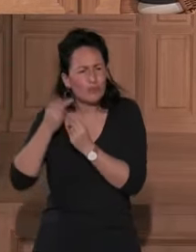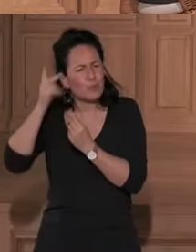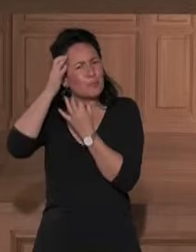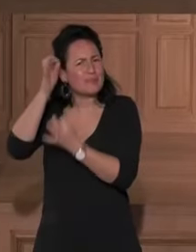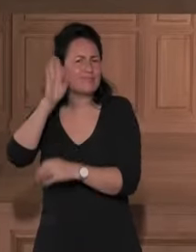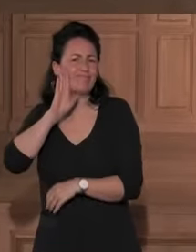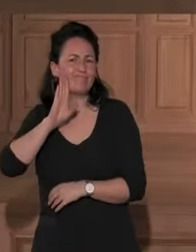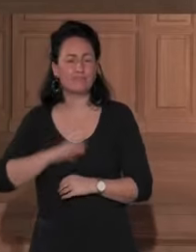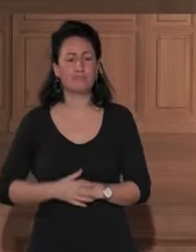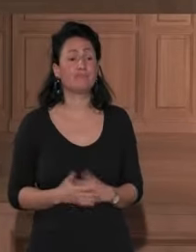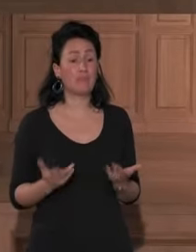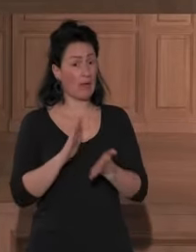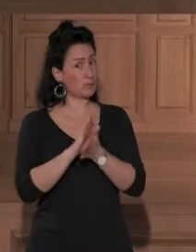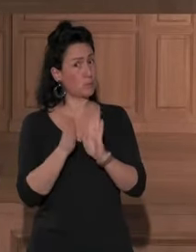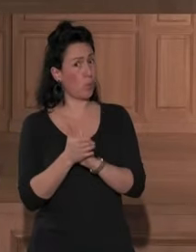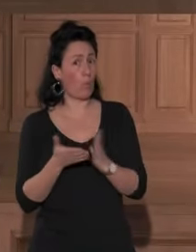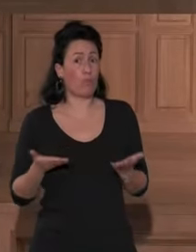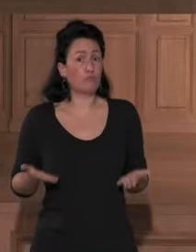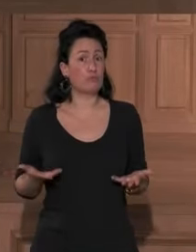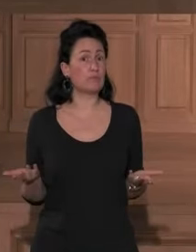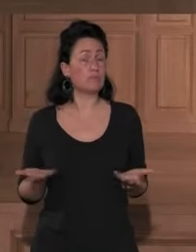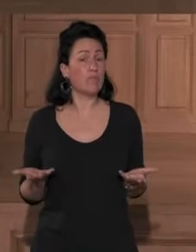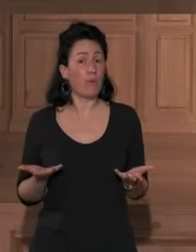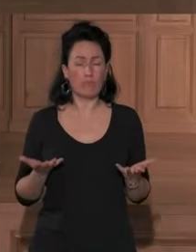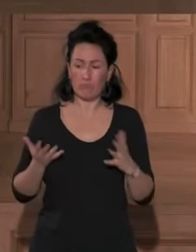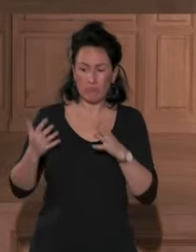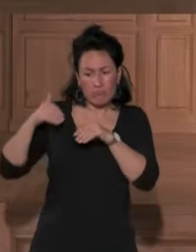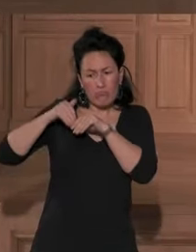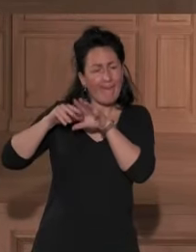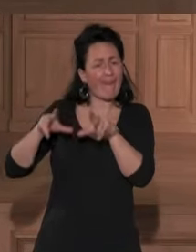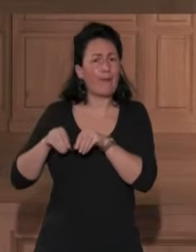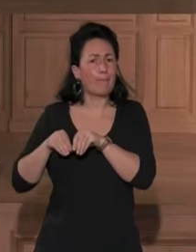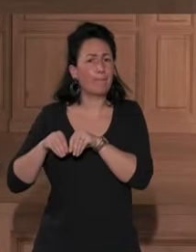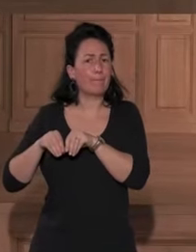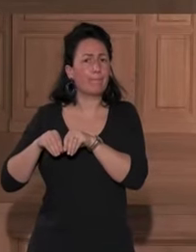précisément. Le silence des justes, aujourd'hui, c'est une équipe de